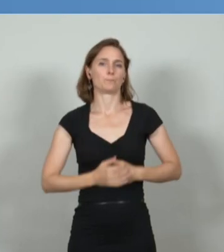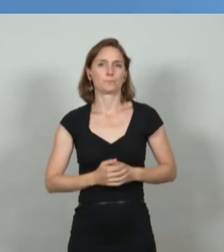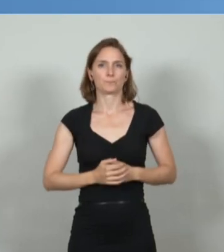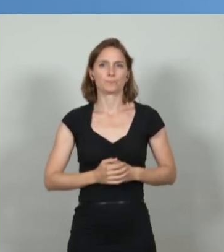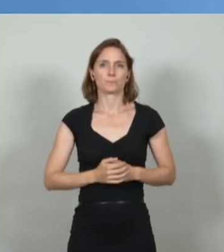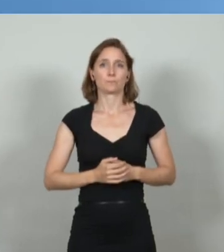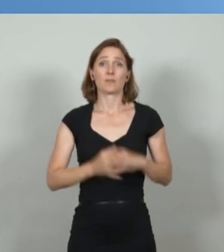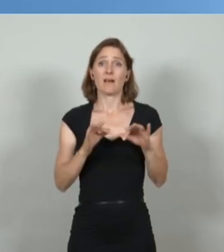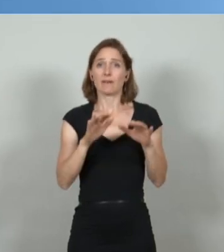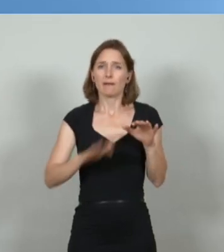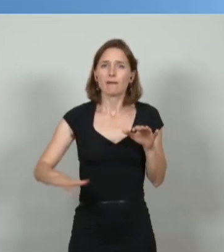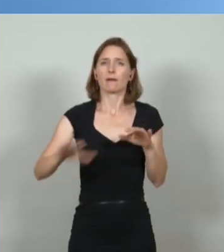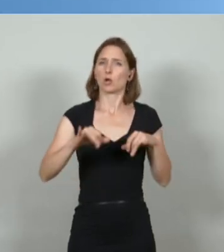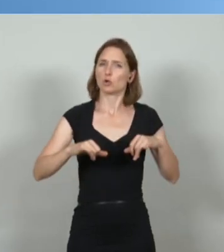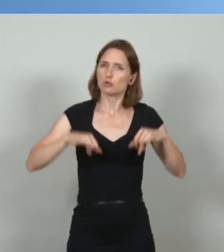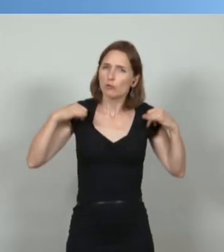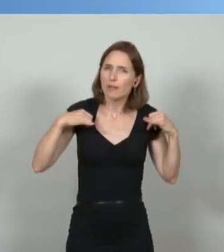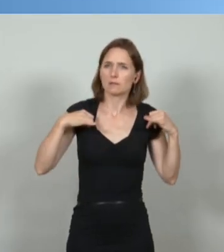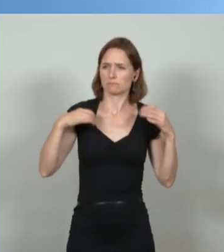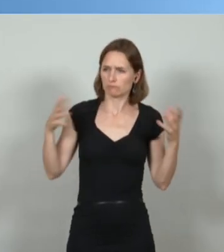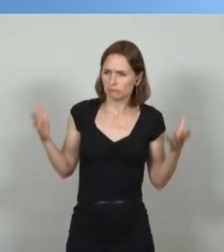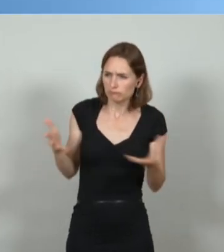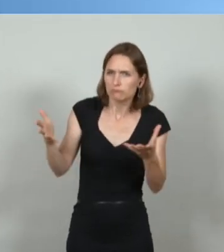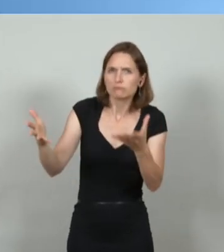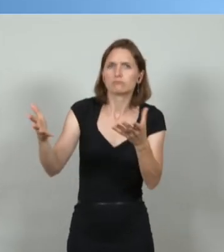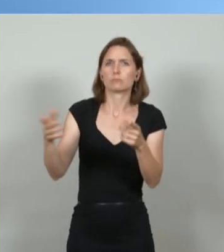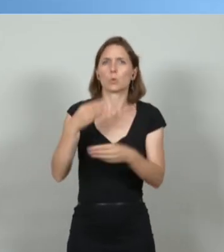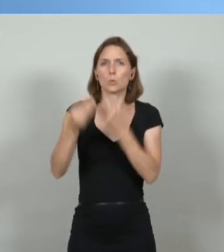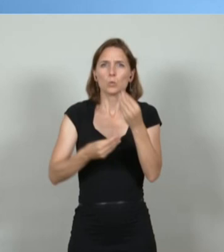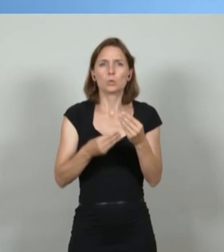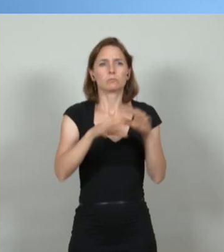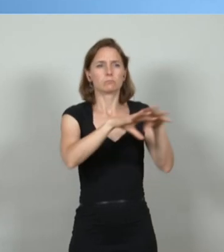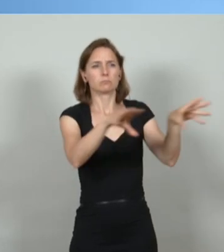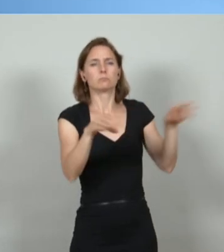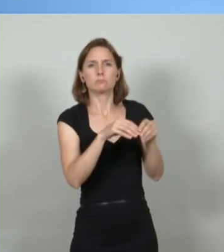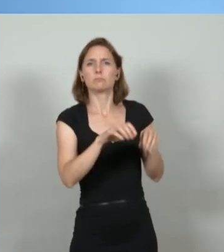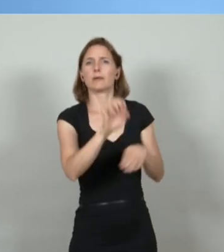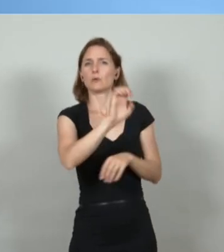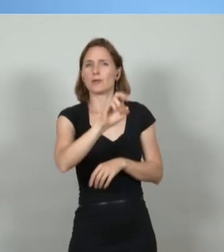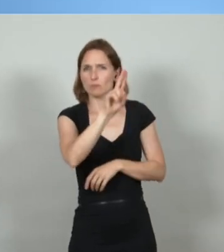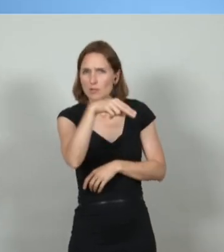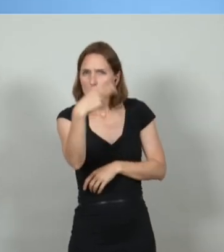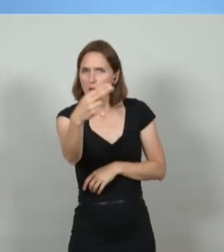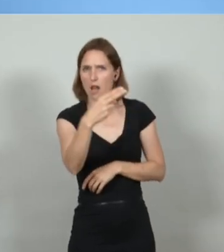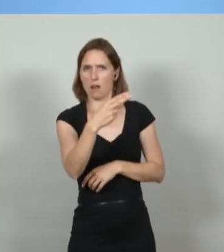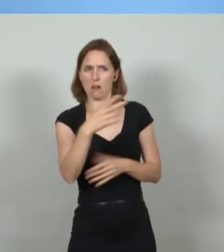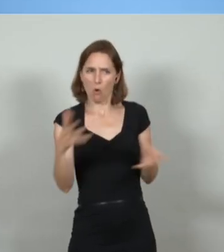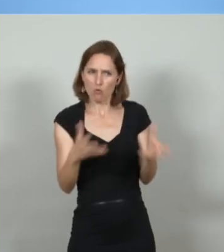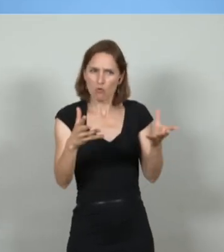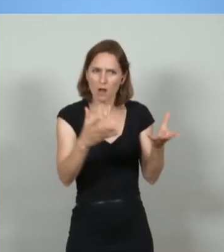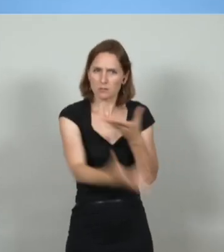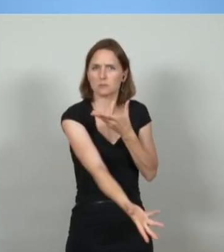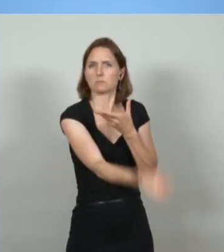sur la jeunesse sur la mobilisation des acteurs de l'éducation nationale je crois que l'éducation nationale